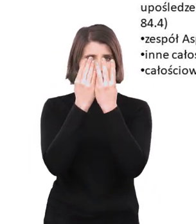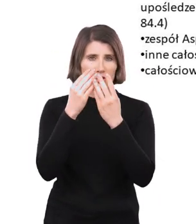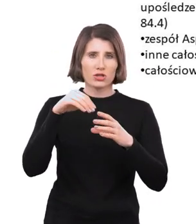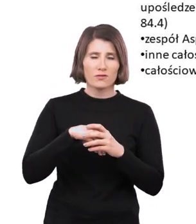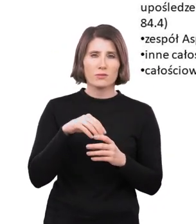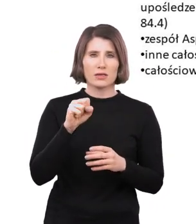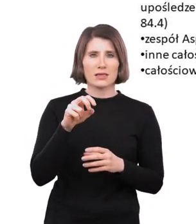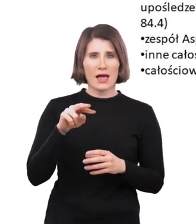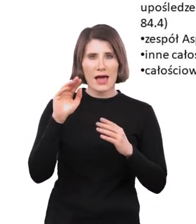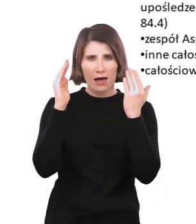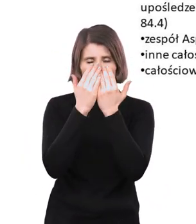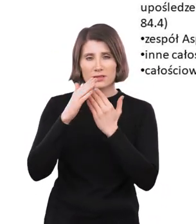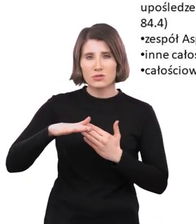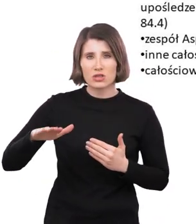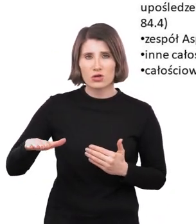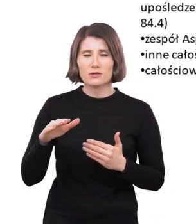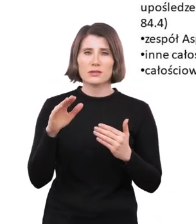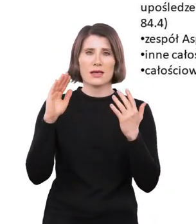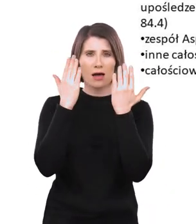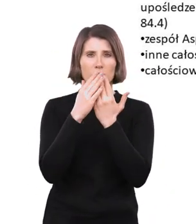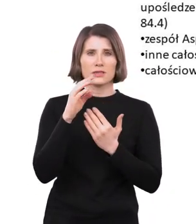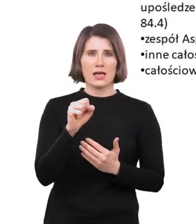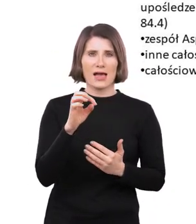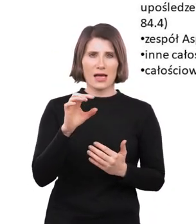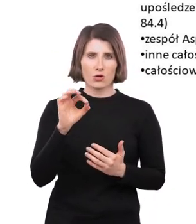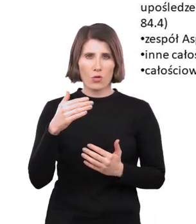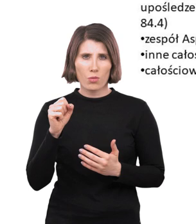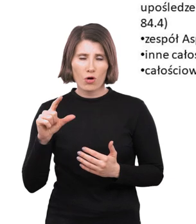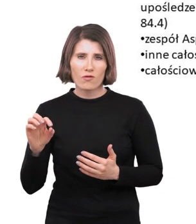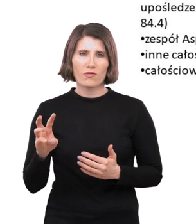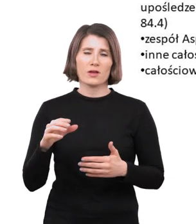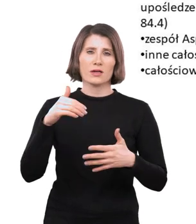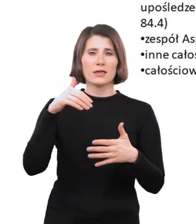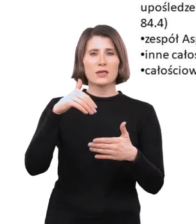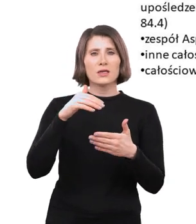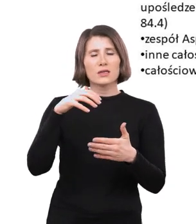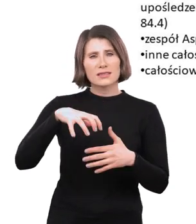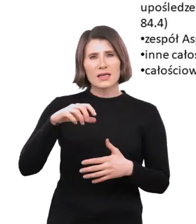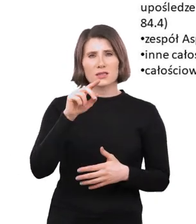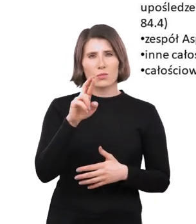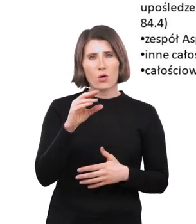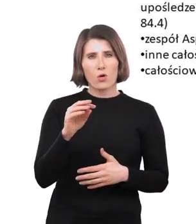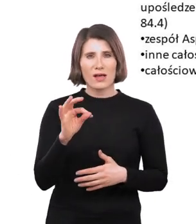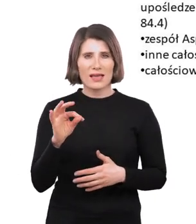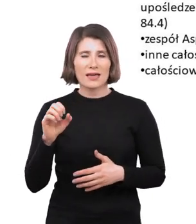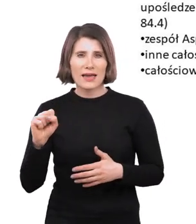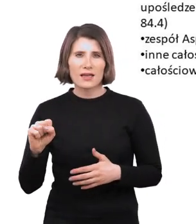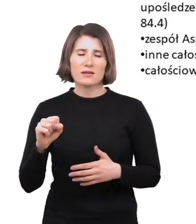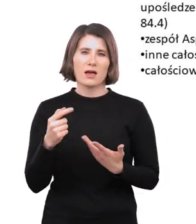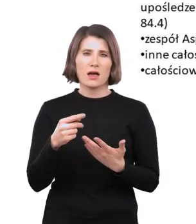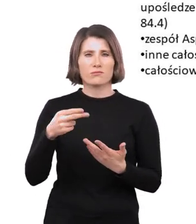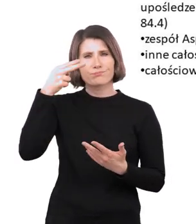autyzm atypowy, zespół Retta, zaburzenia hiperkinetyczne i towarzyszące im upośledzenie umysłowe i